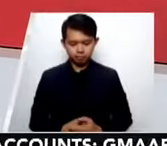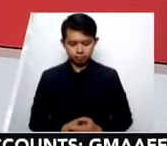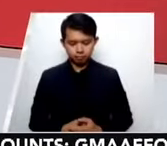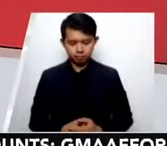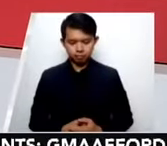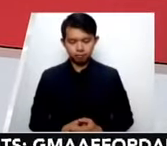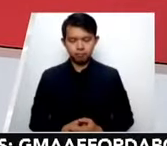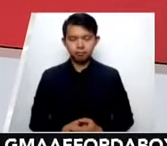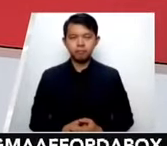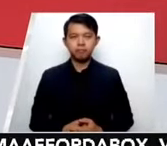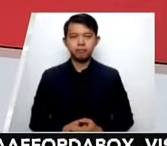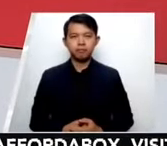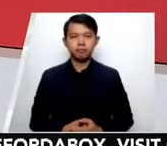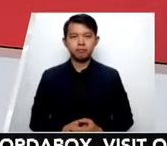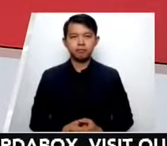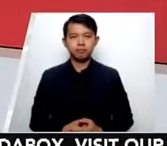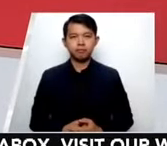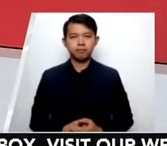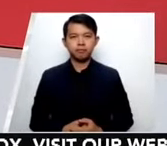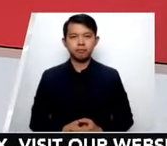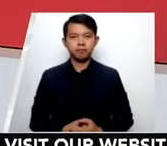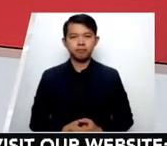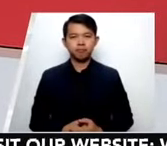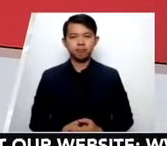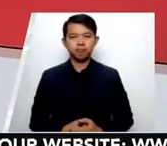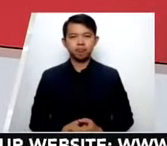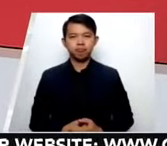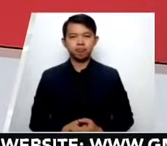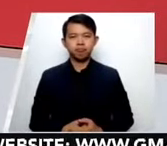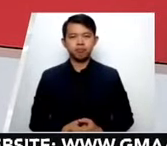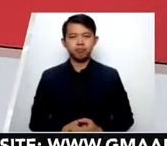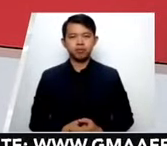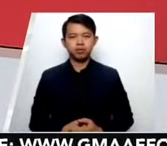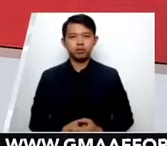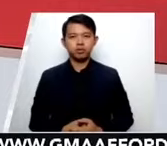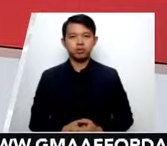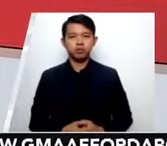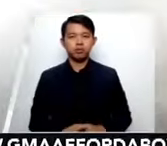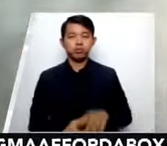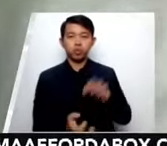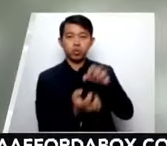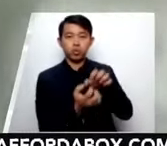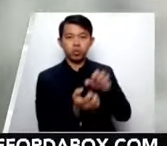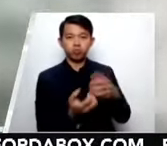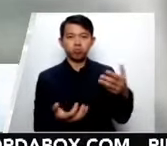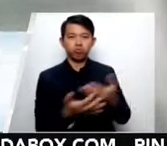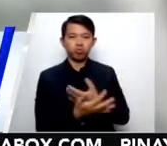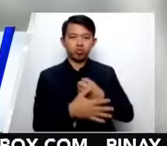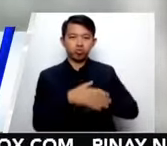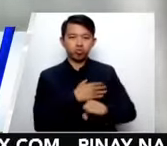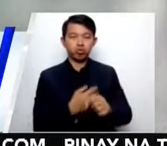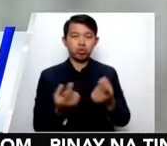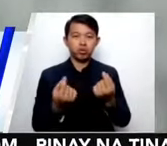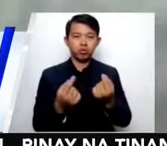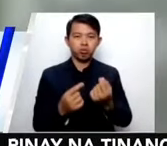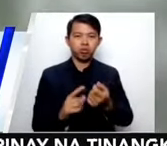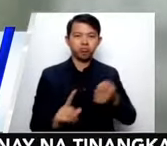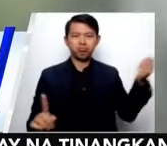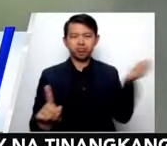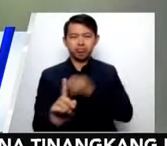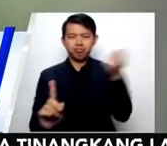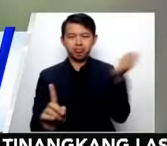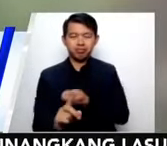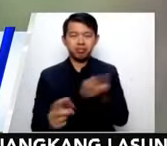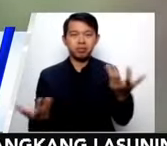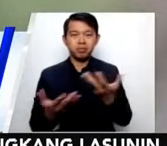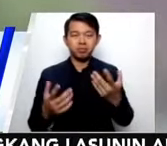isang bagong panganak na aso ang nahuli kam na paghataw sa San Pedro Laguna sa videong viral na ngayon hinataw ng lalaking naka